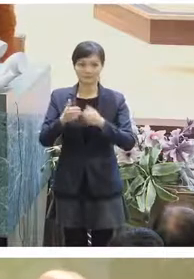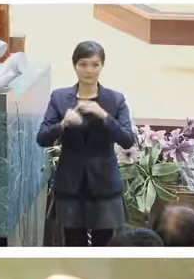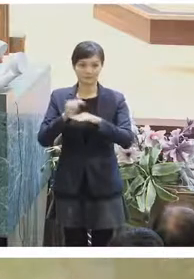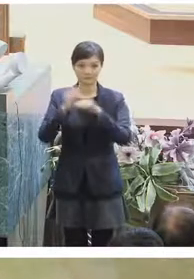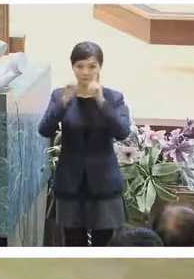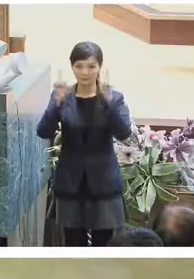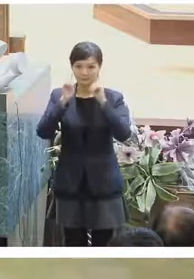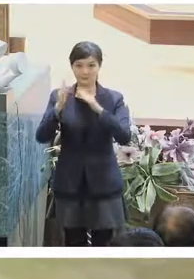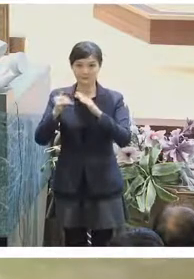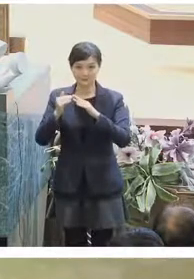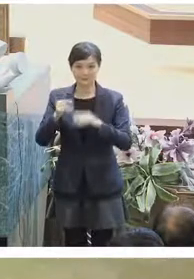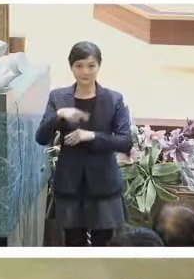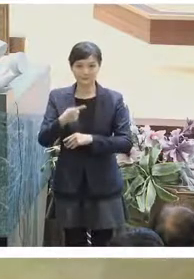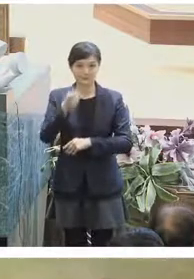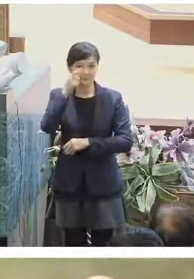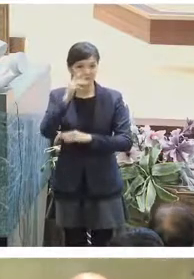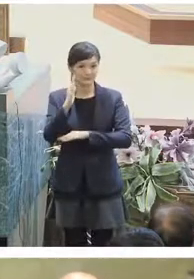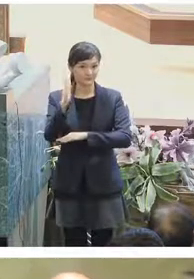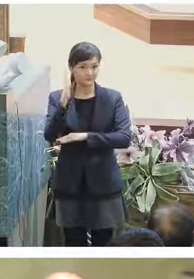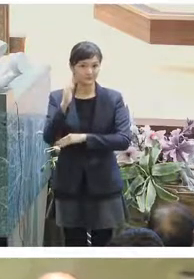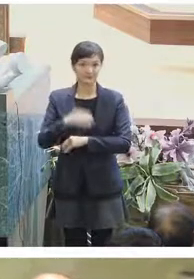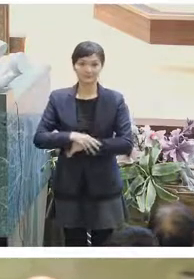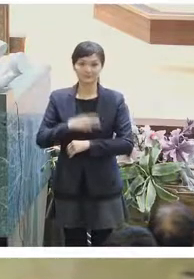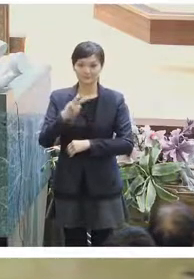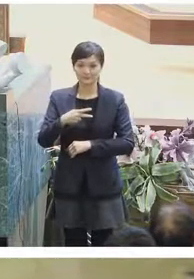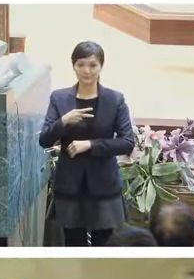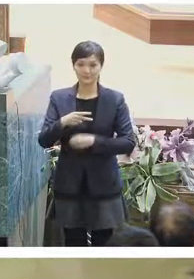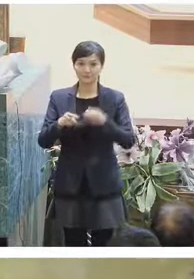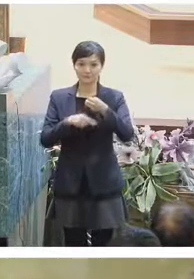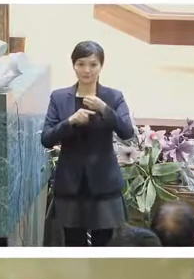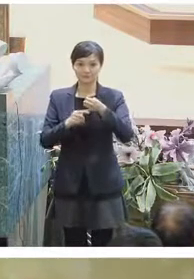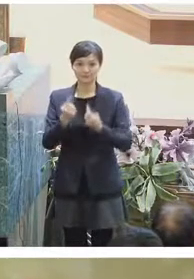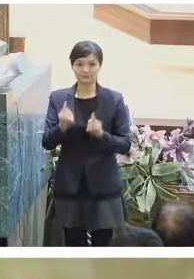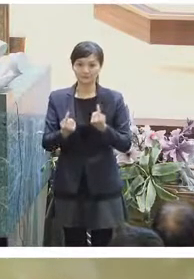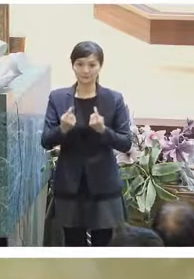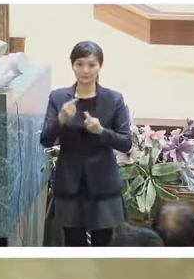台南市政府、昆山科技大学、